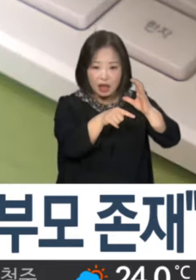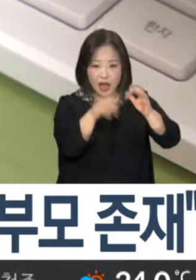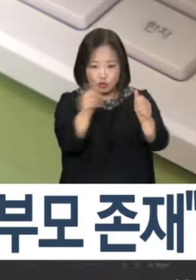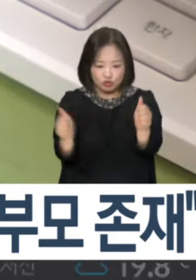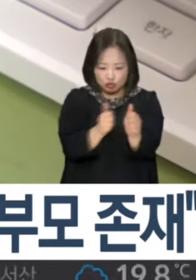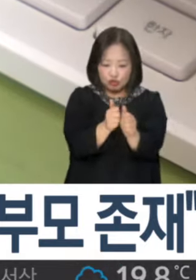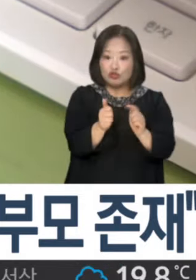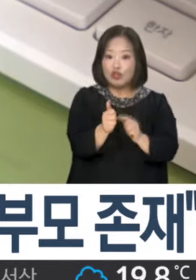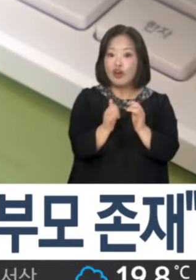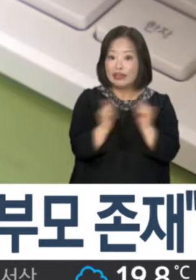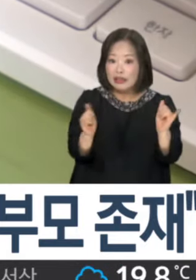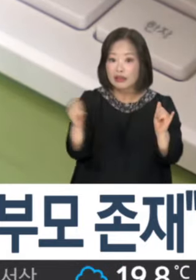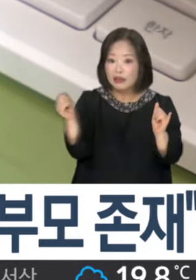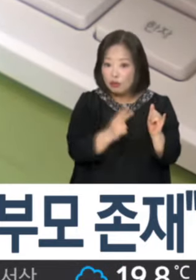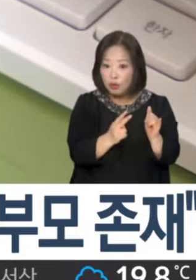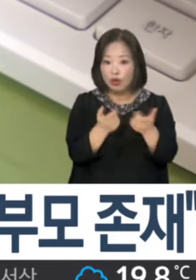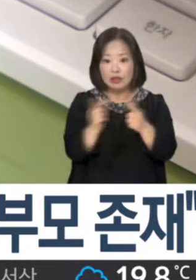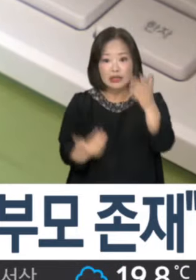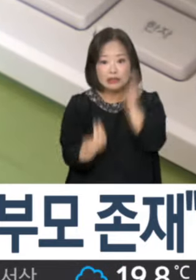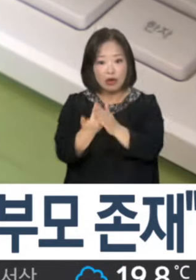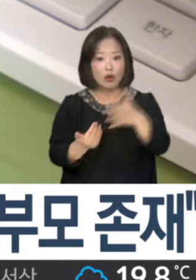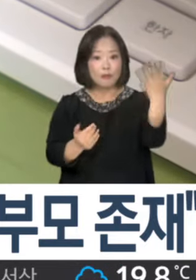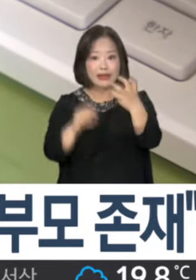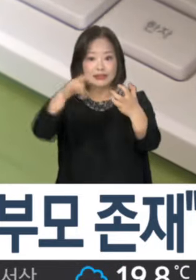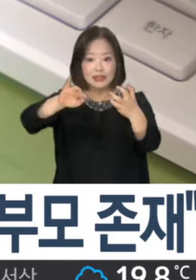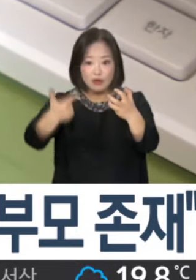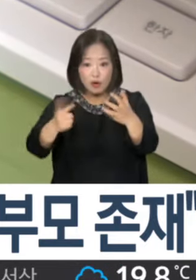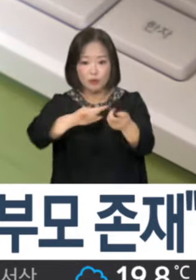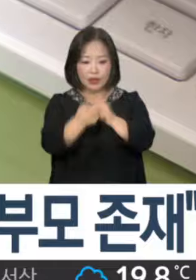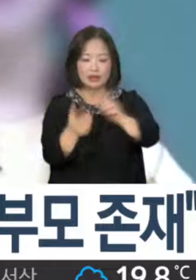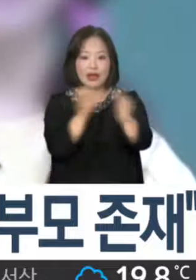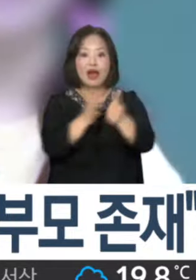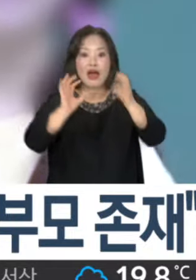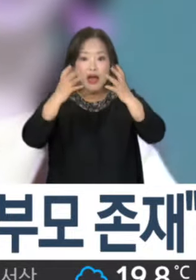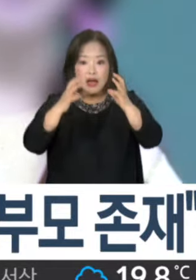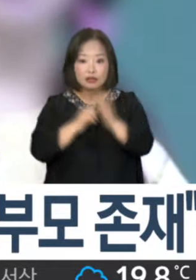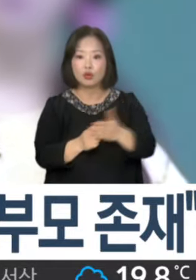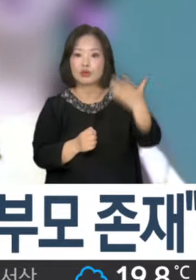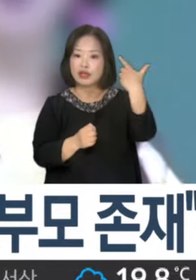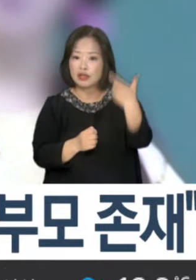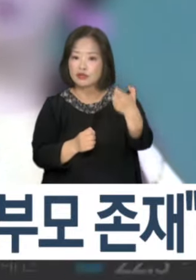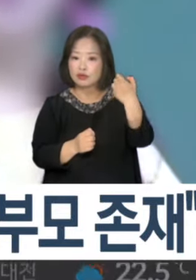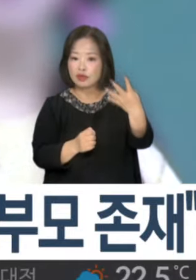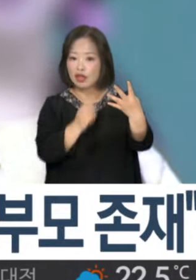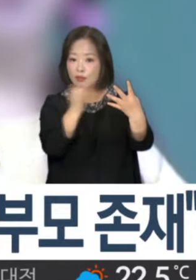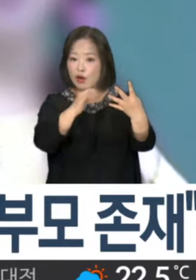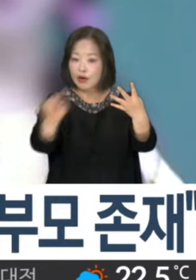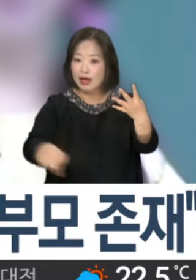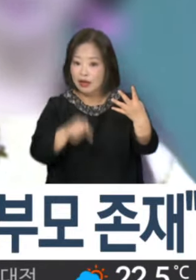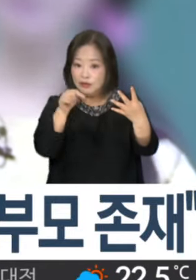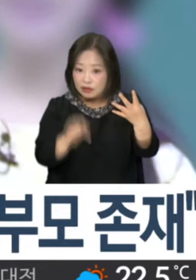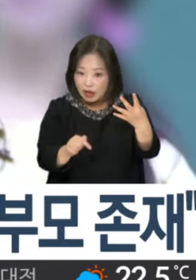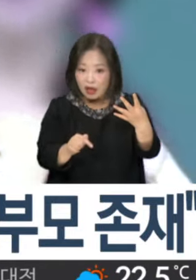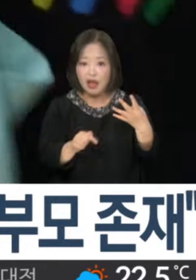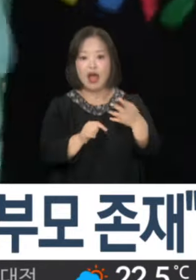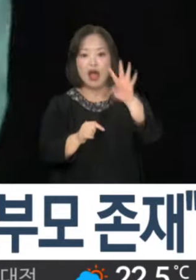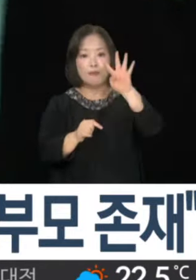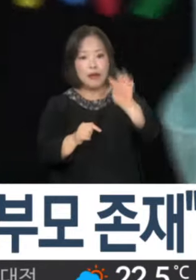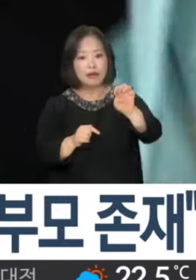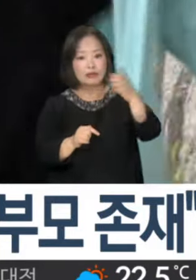선임 청구 등 소송 구조 사건 80건의 위탁 아동 예순 네명 중 76.6% in